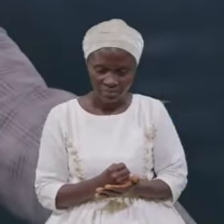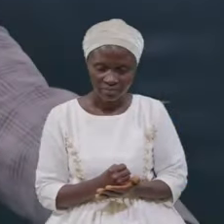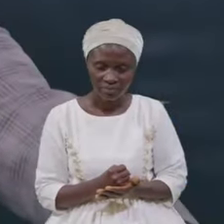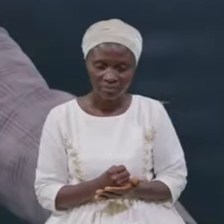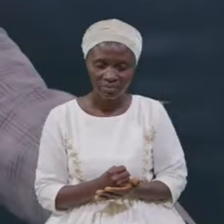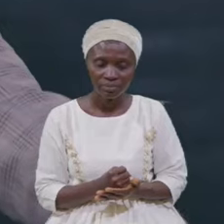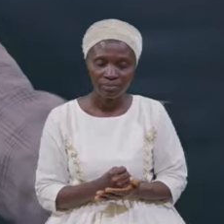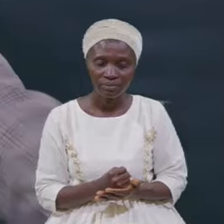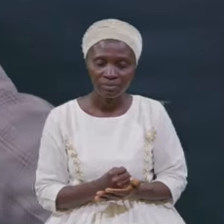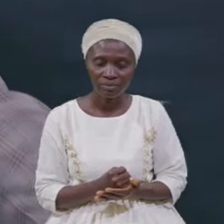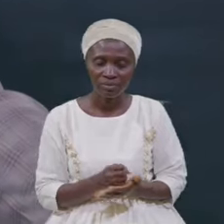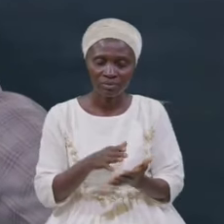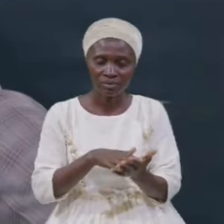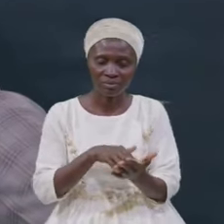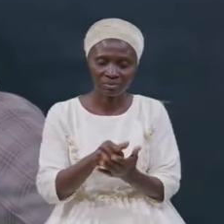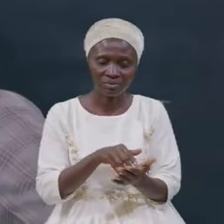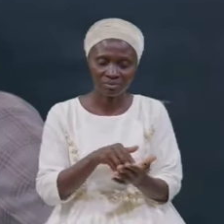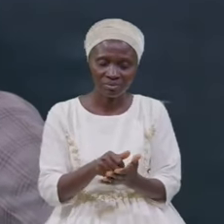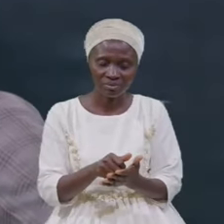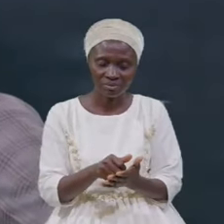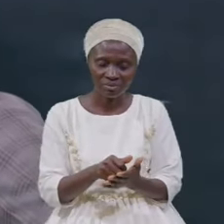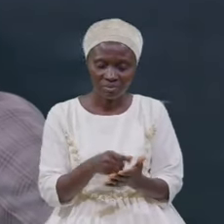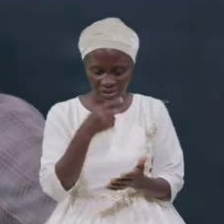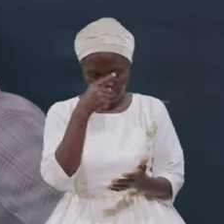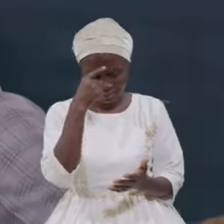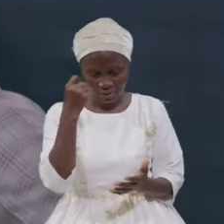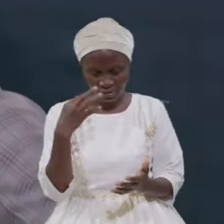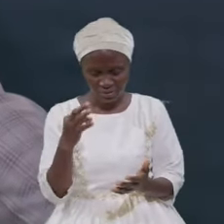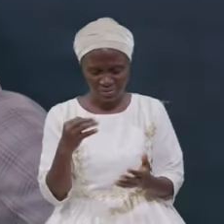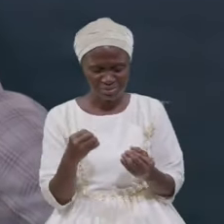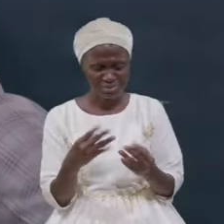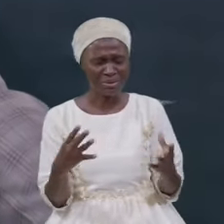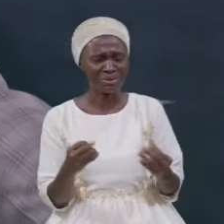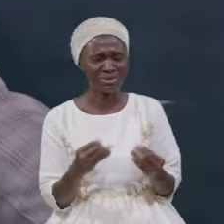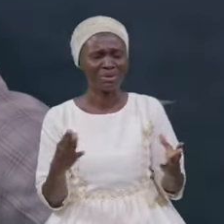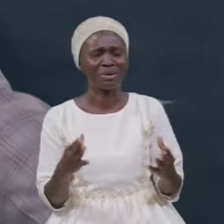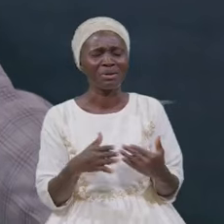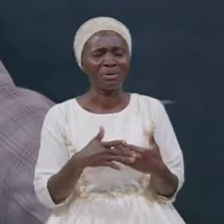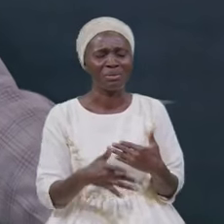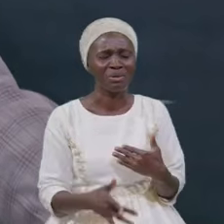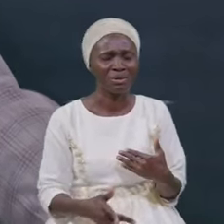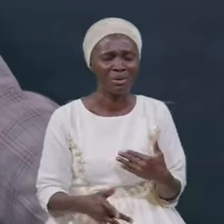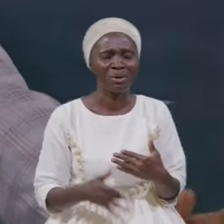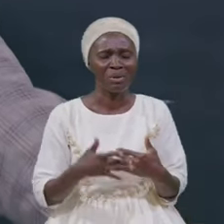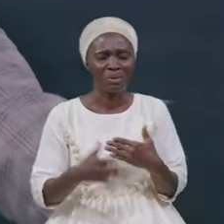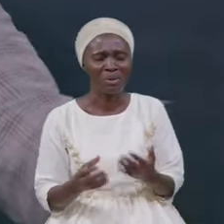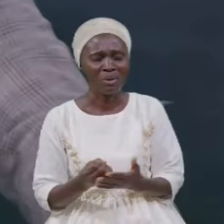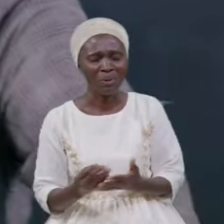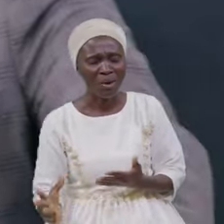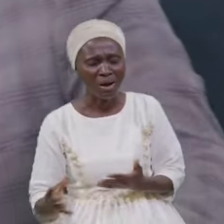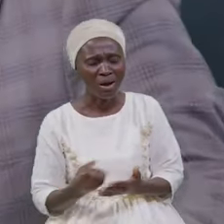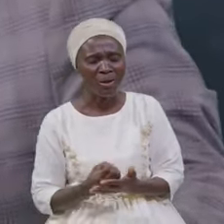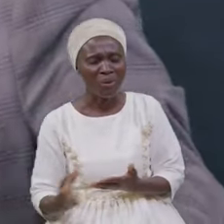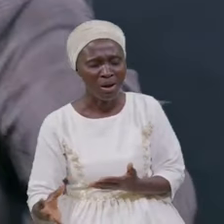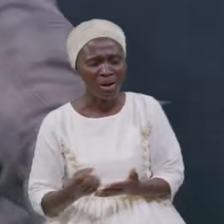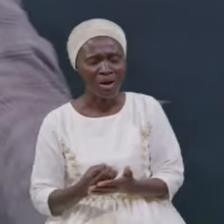Faiblesse à cause du sang qui sort de ton corps. Douleur